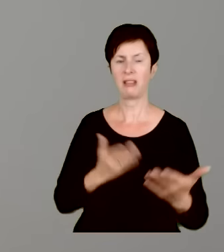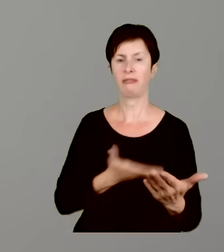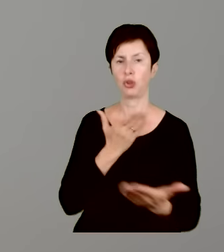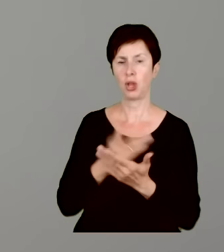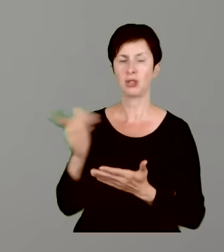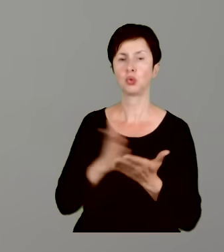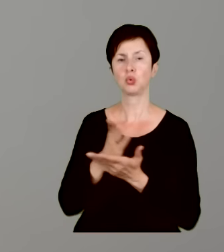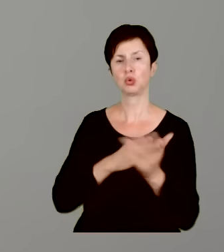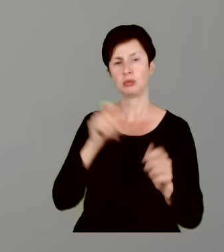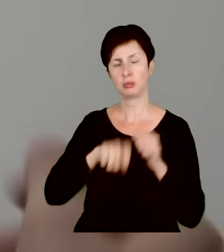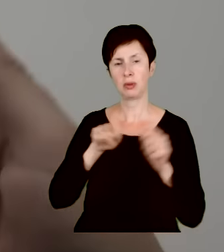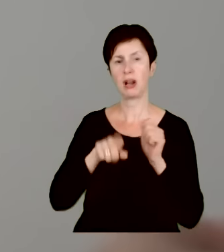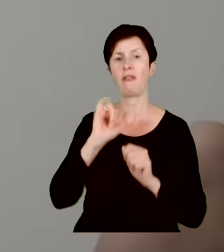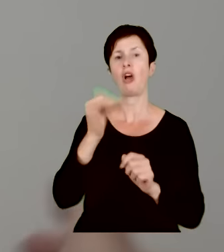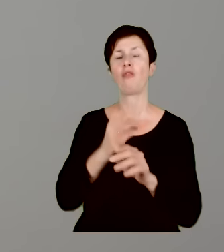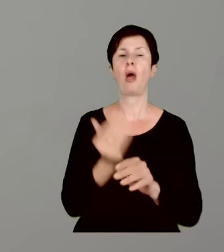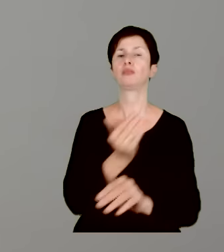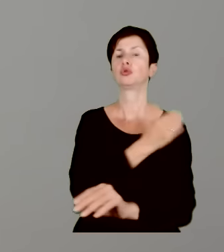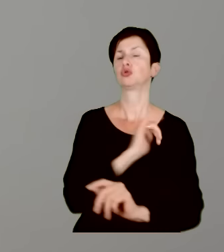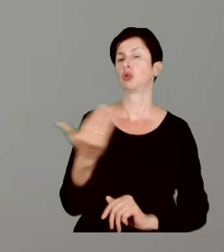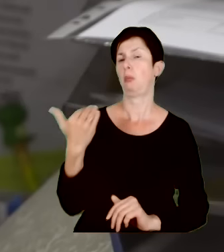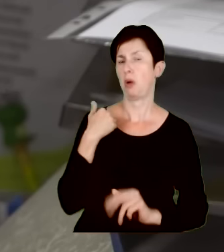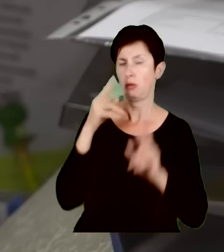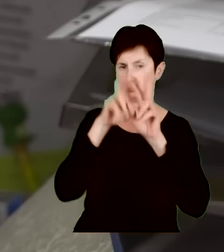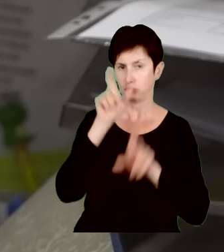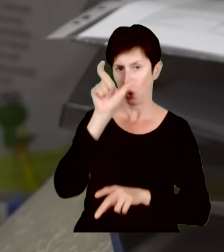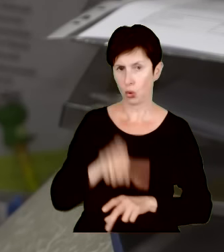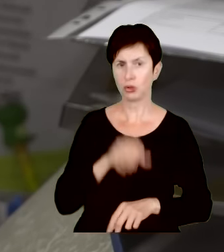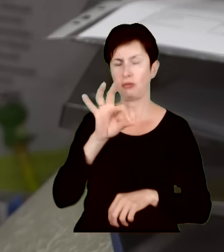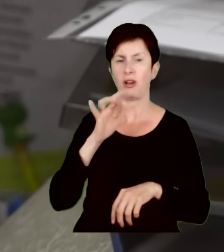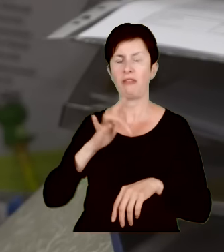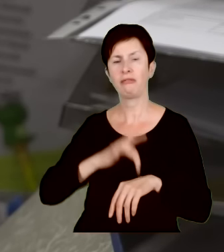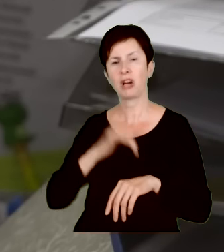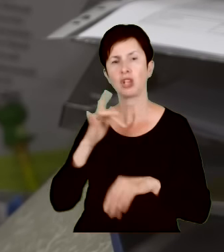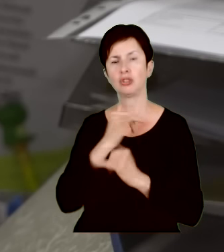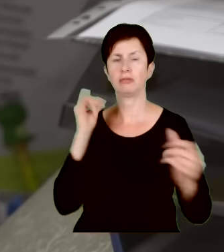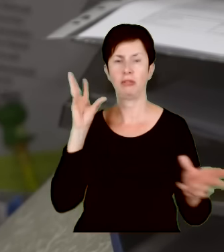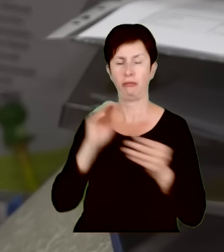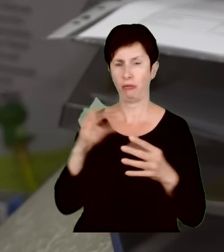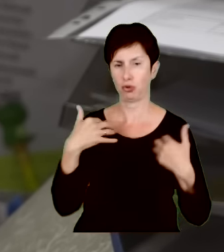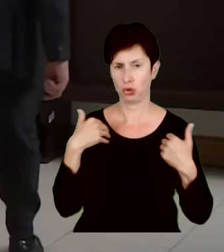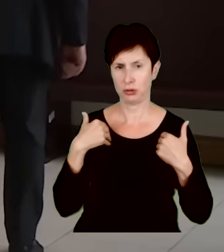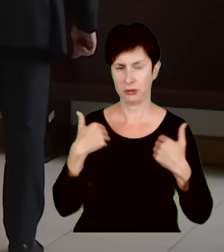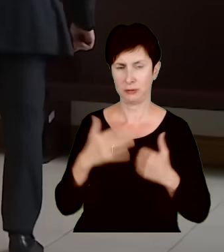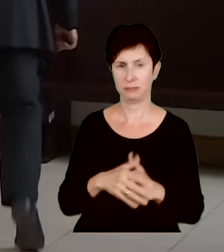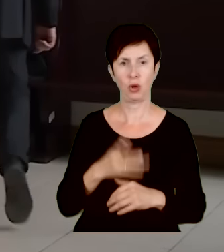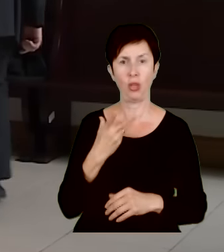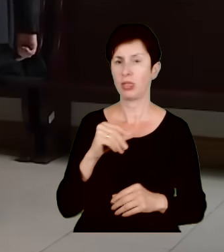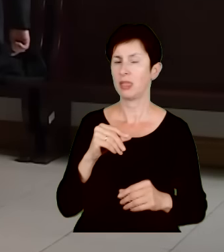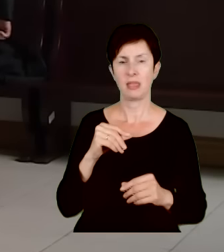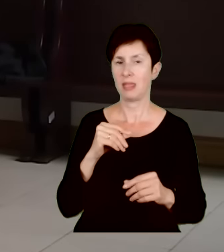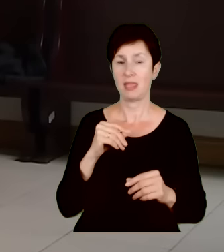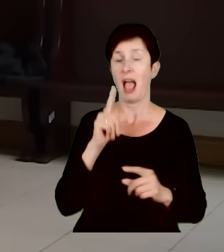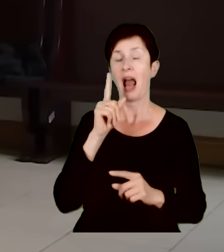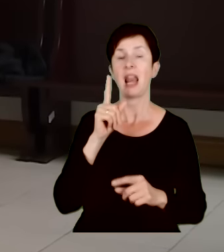przeszłość zainteresowanego sprawdzając najbardziej wrażliwe aspekty życia ten proces nie dotyczy sędziów którzy dostęp do ściśle